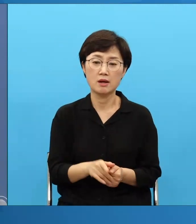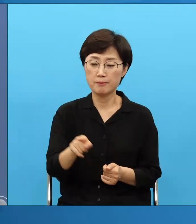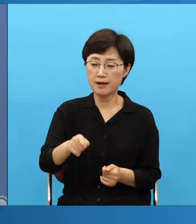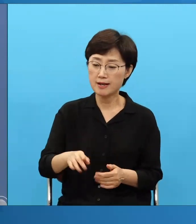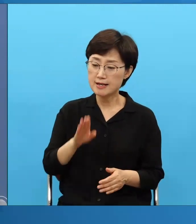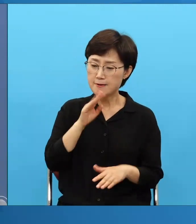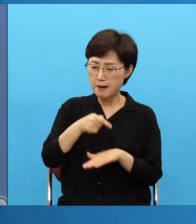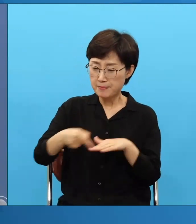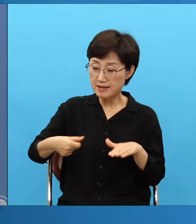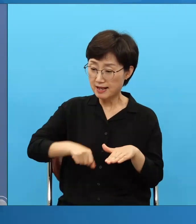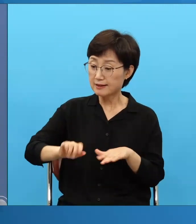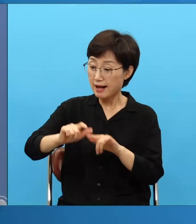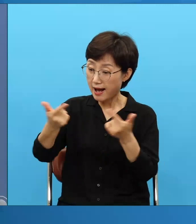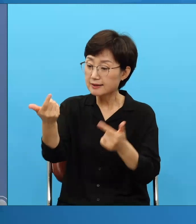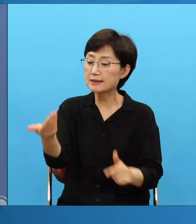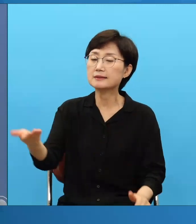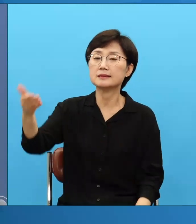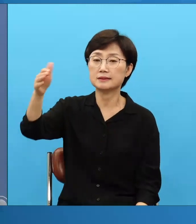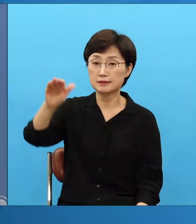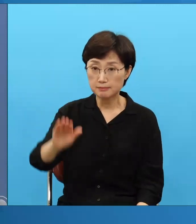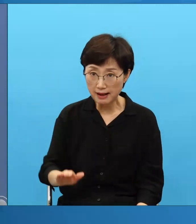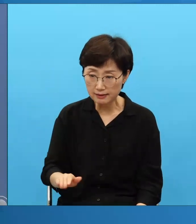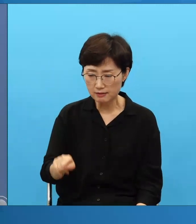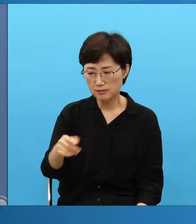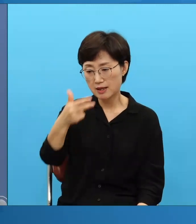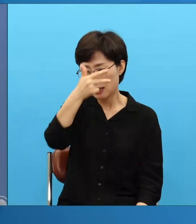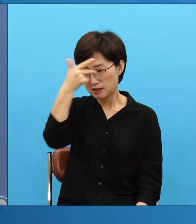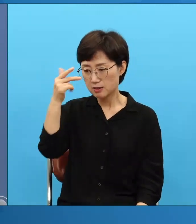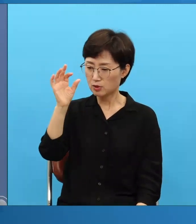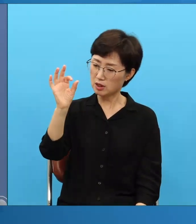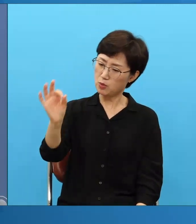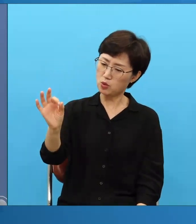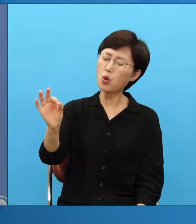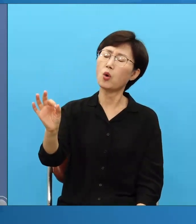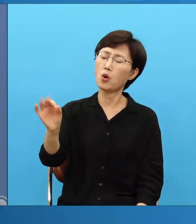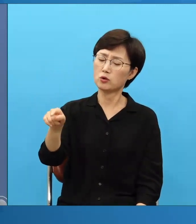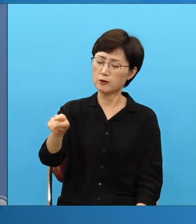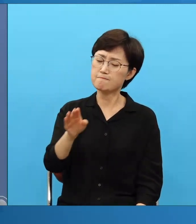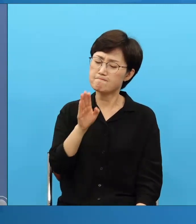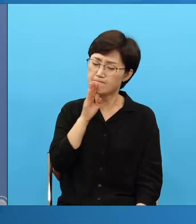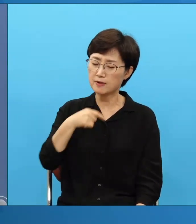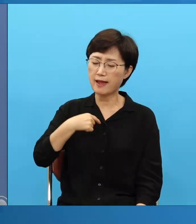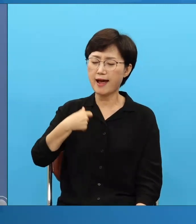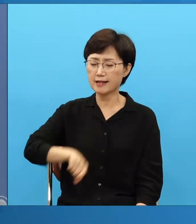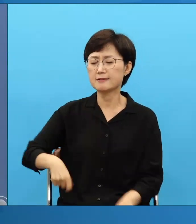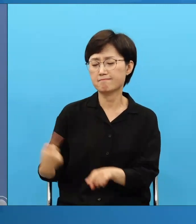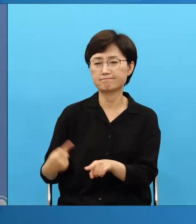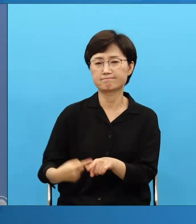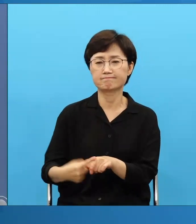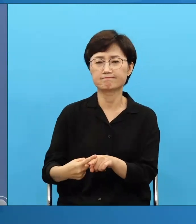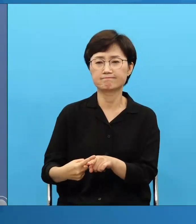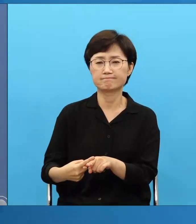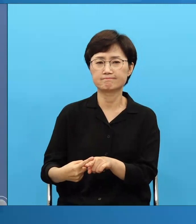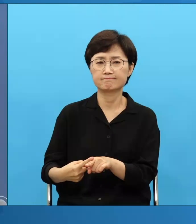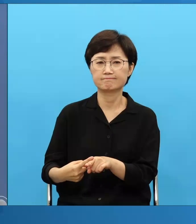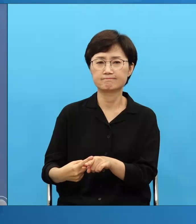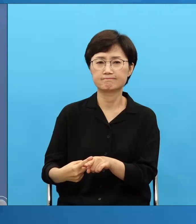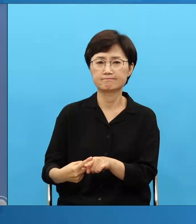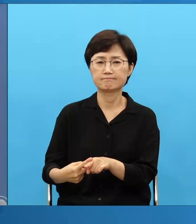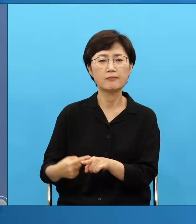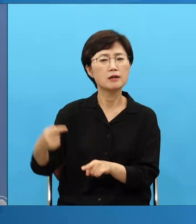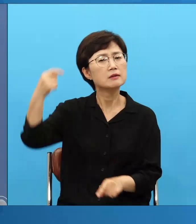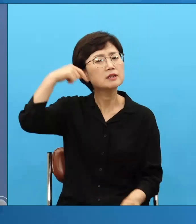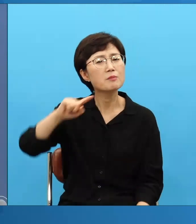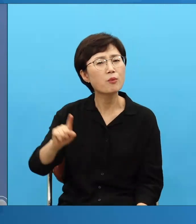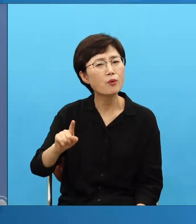아니지만 내가 낳은 아이와 같은 내 아들이다 이렇게 될 때는 다른 얘기예요. And he might not have had him on your own, but if you look at your life and you see